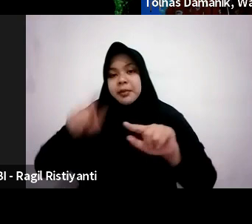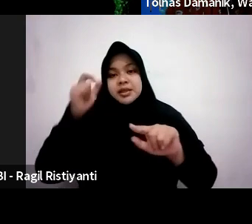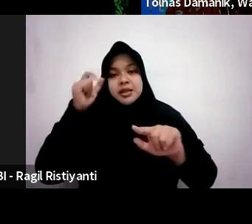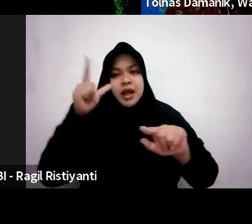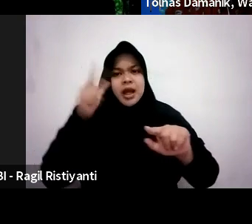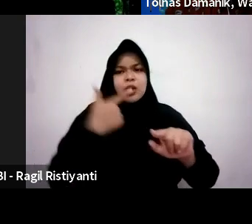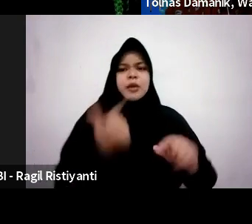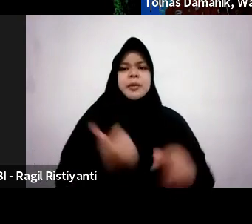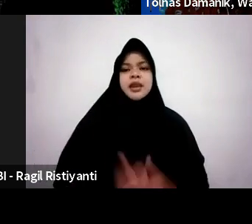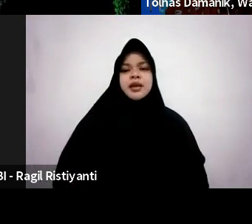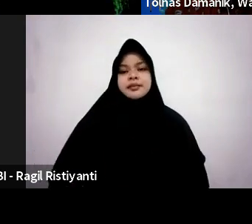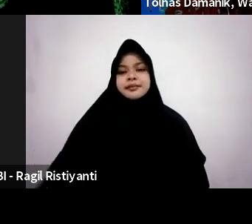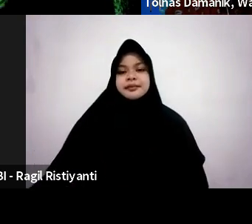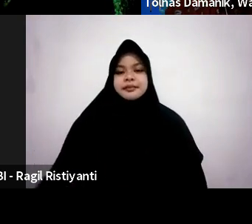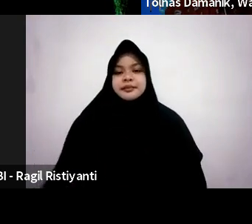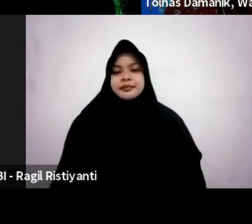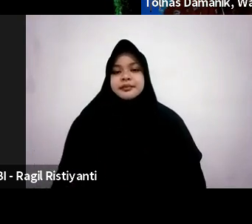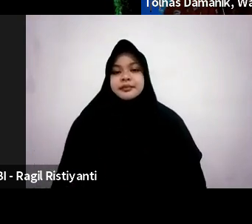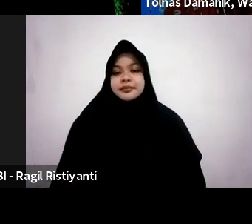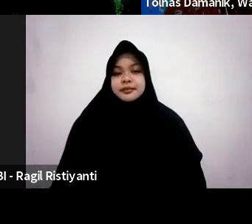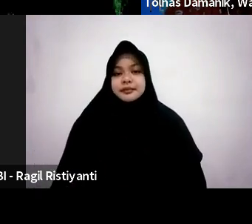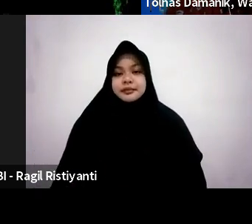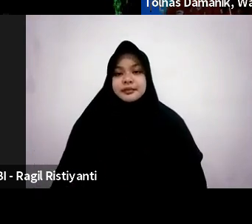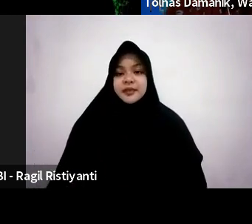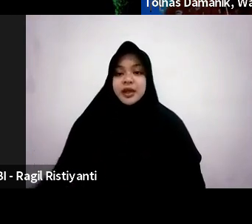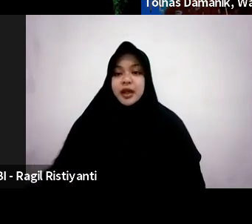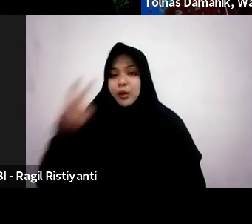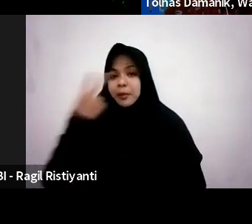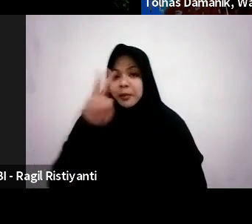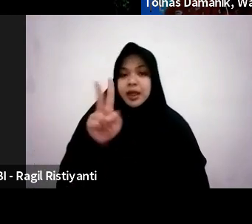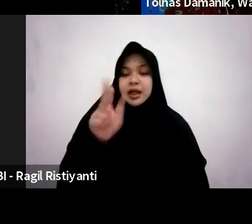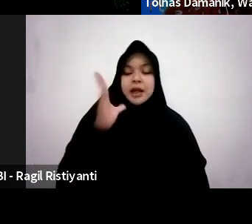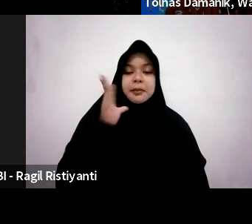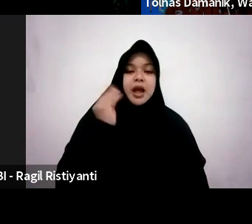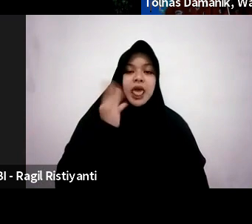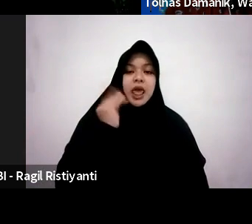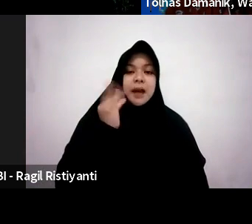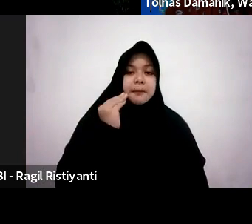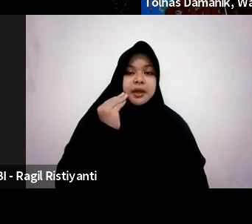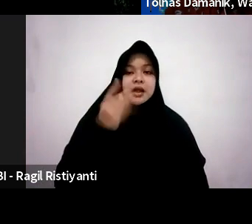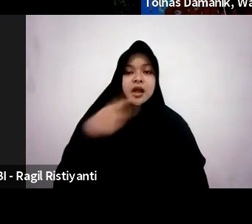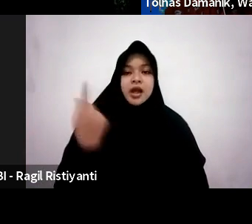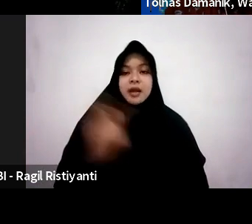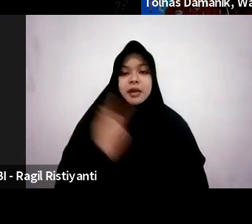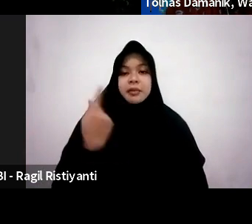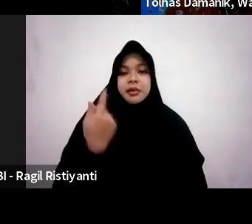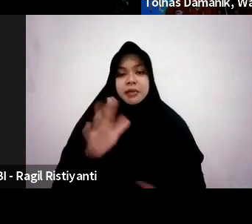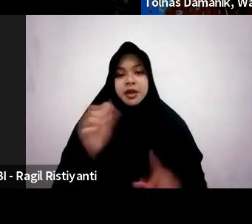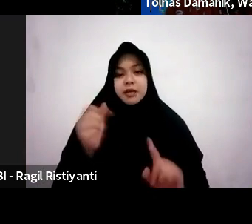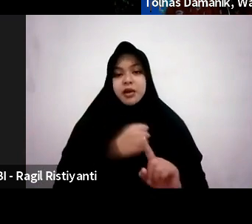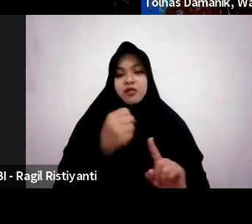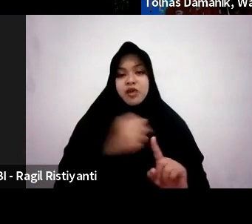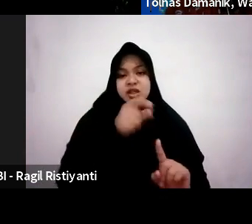buat saya karena karena kalau berkaca pada pengalaman misalnya kami misalnya pernah mengadvokasi di satu daerah